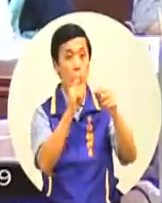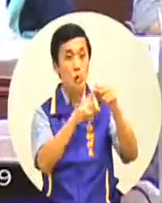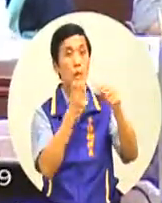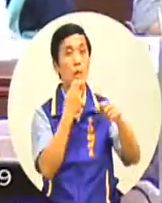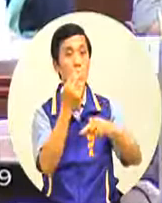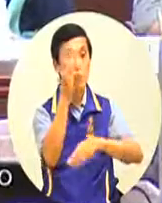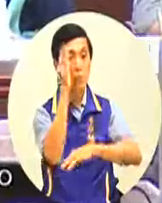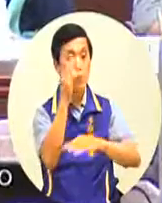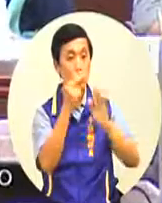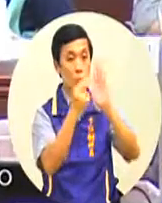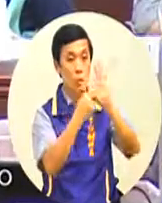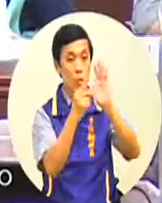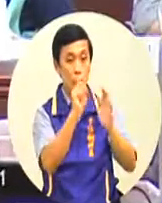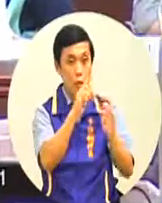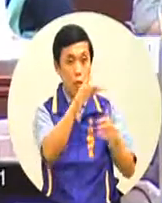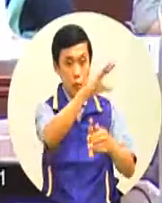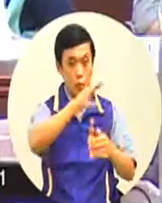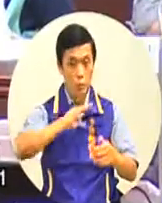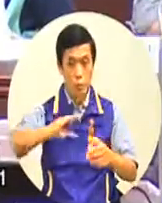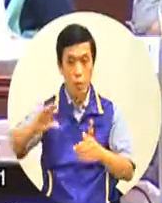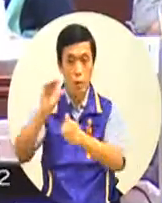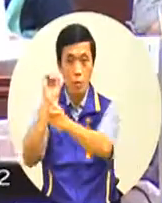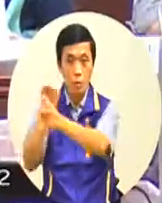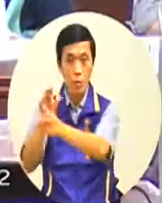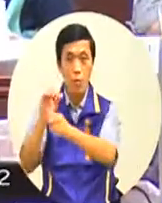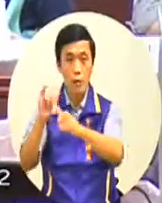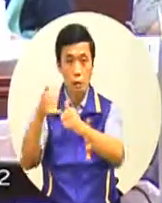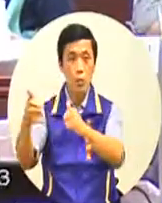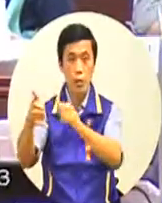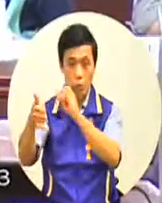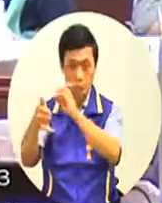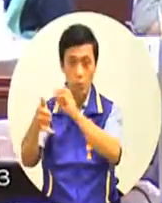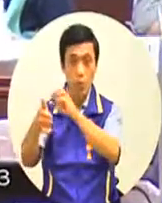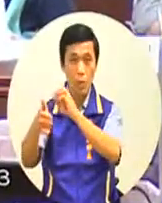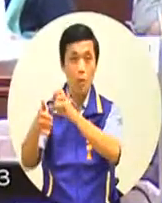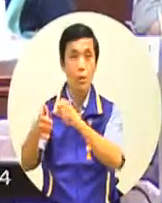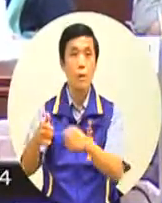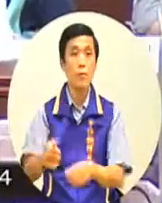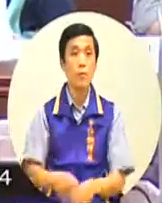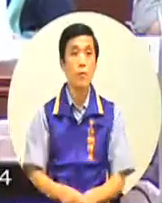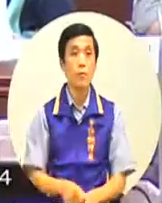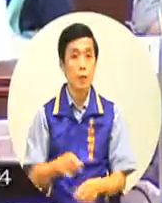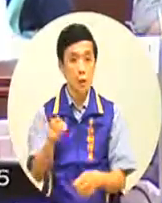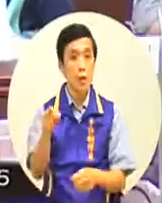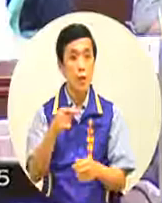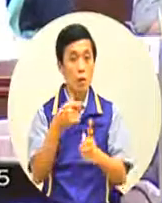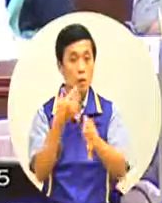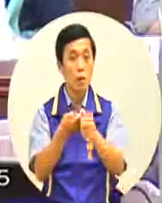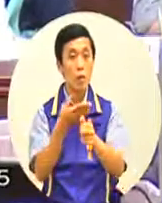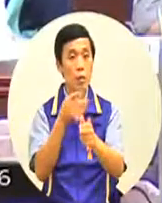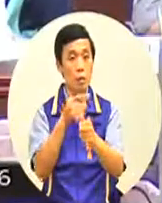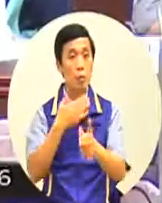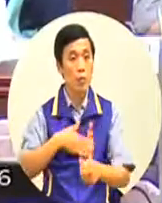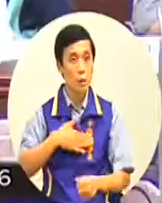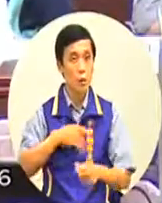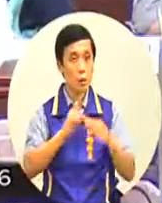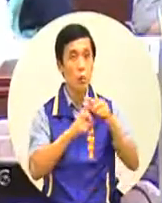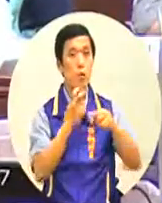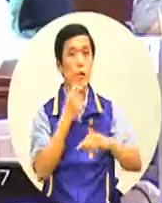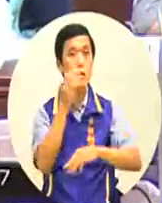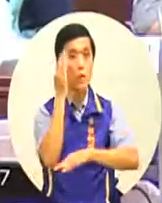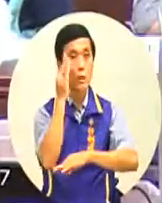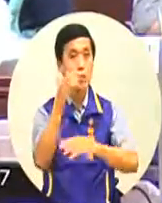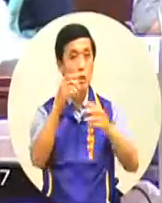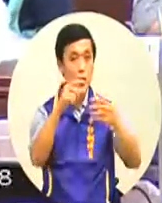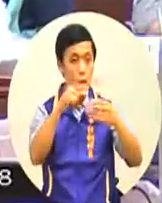跟相关的关心的这个议题的单位，让他了解中央定这样子的他一定